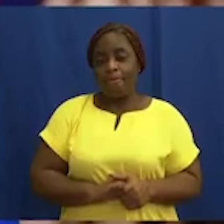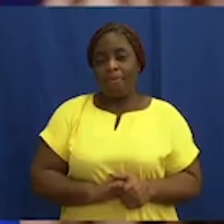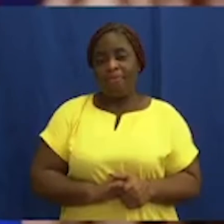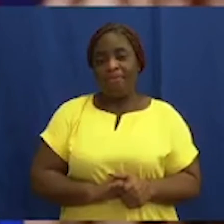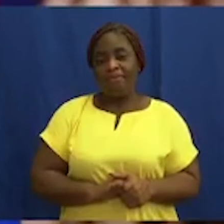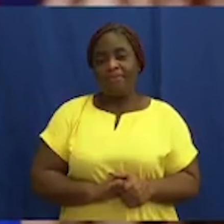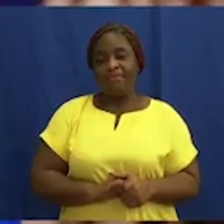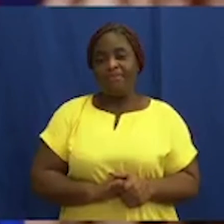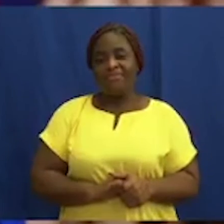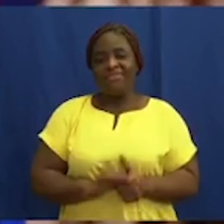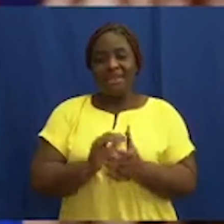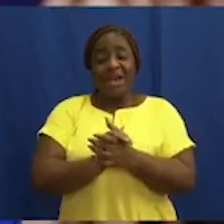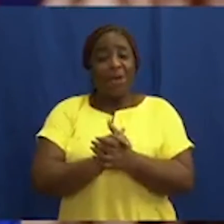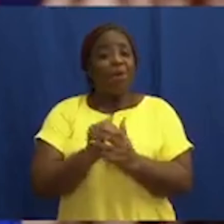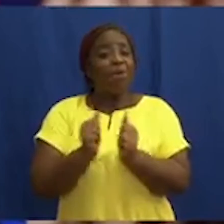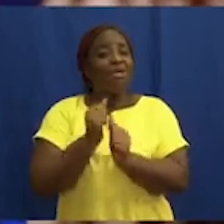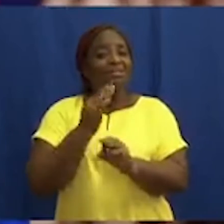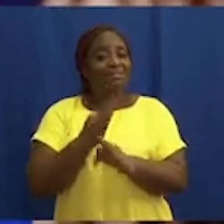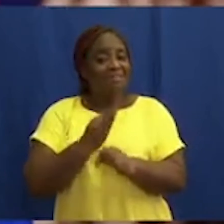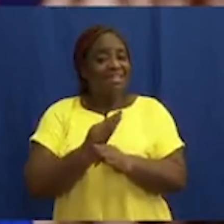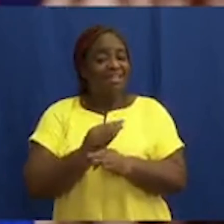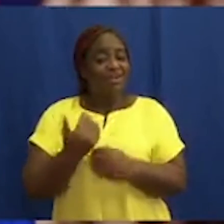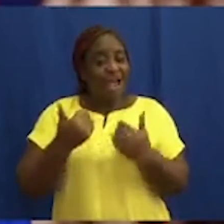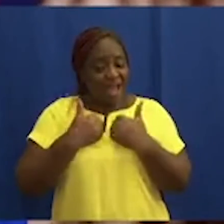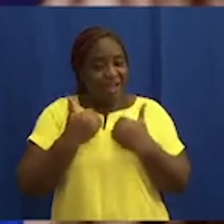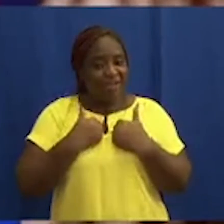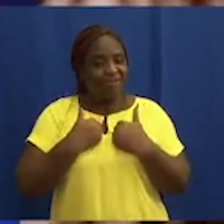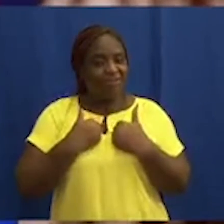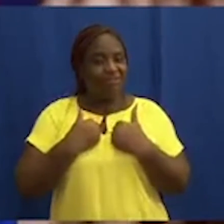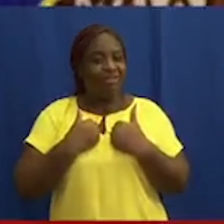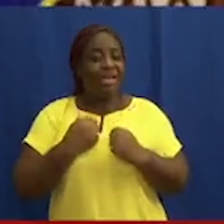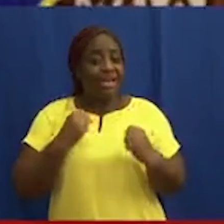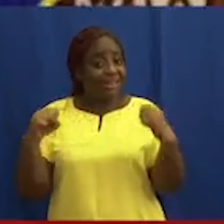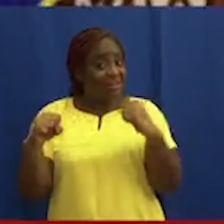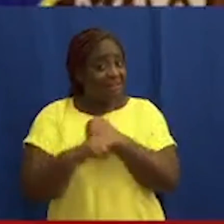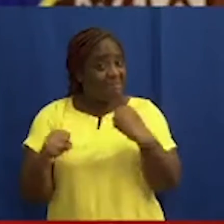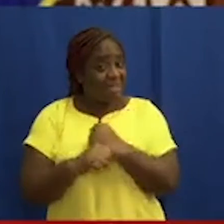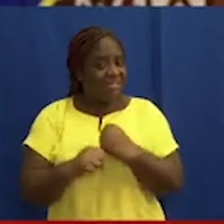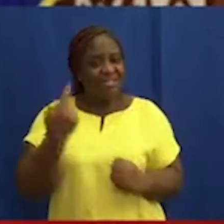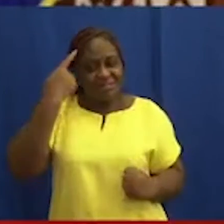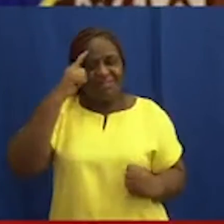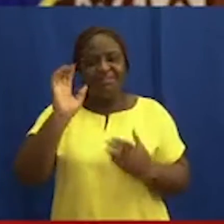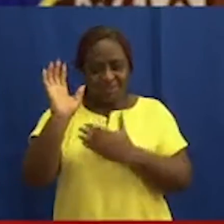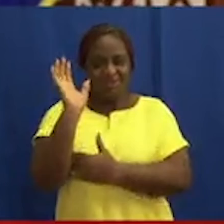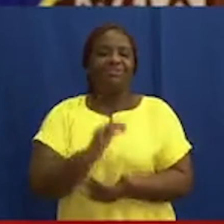ga al'umman kasar Ghana kusan tsawon shekara daya a lokacin da ake cikin matsala na